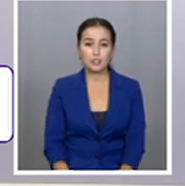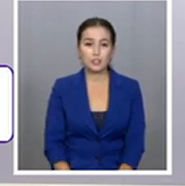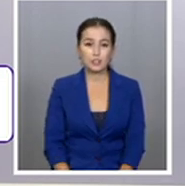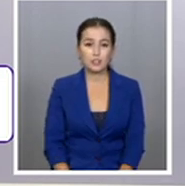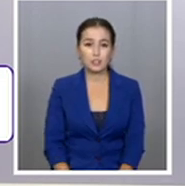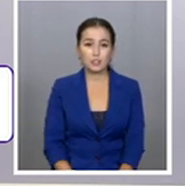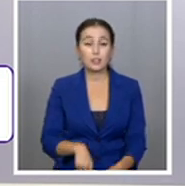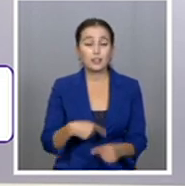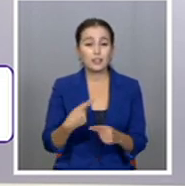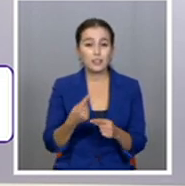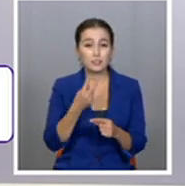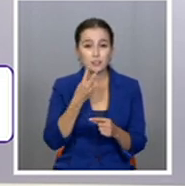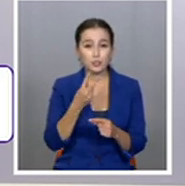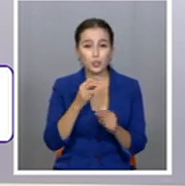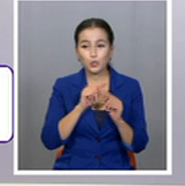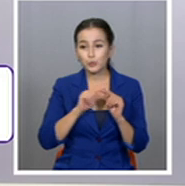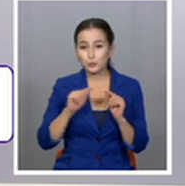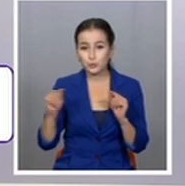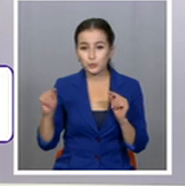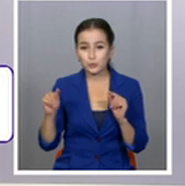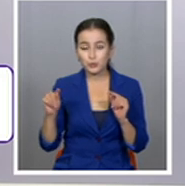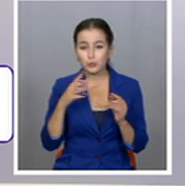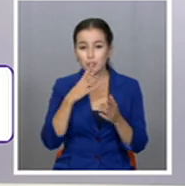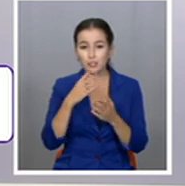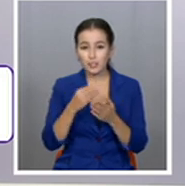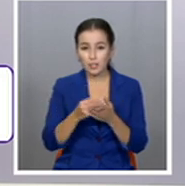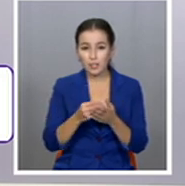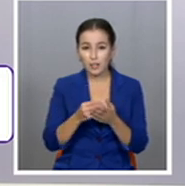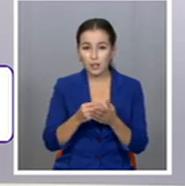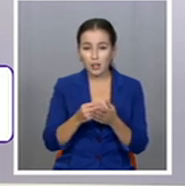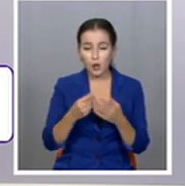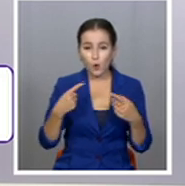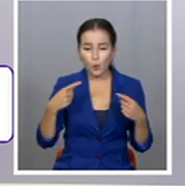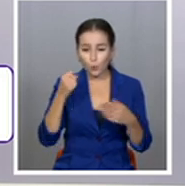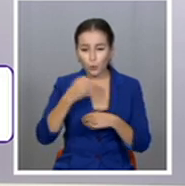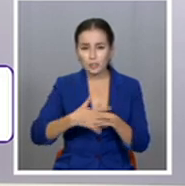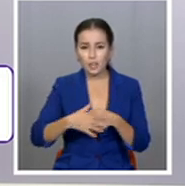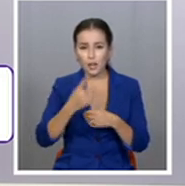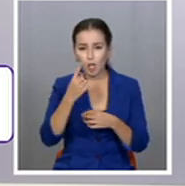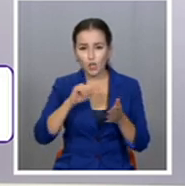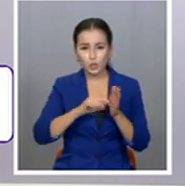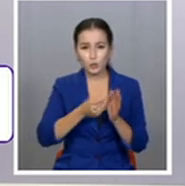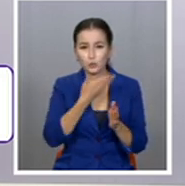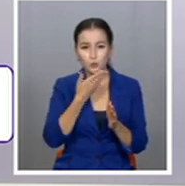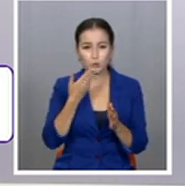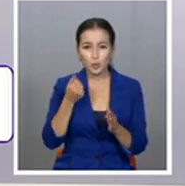Келесі жағдай, түзу мен жазықтықтың ортақ нүктесі жоқ, яғни